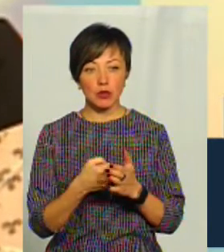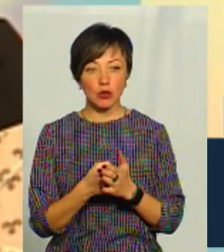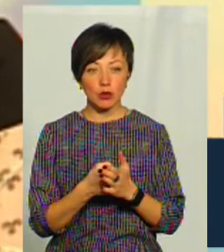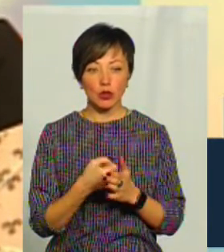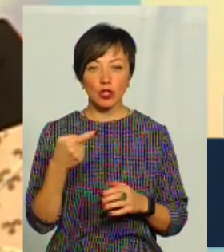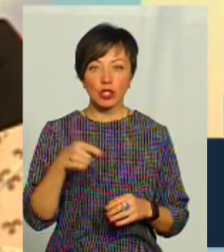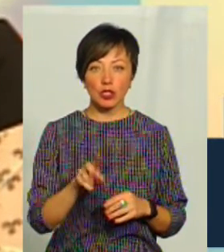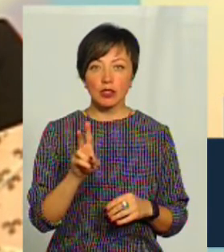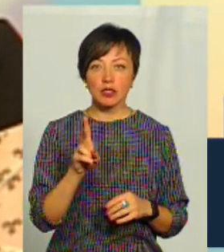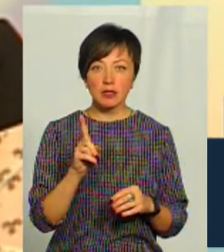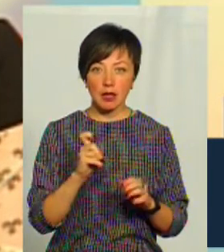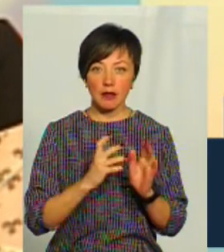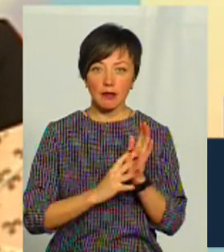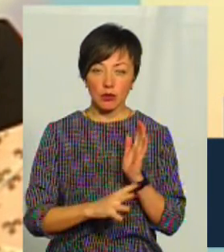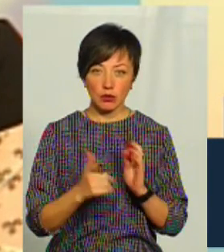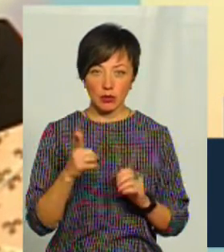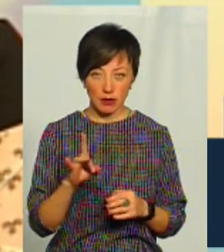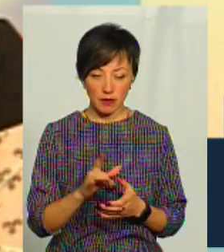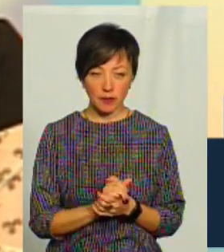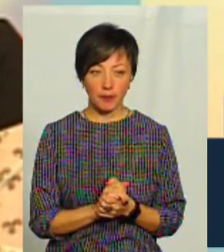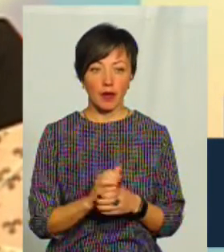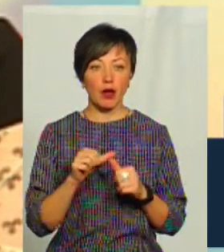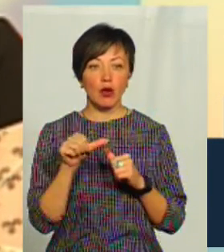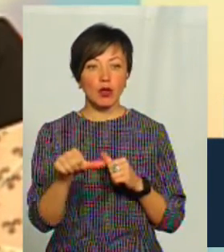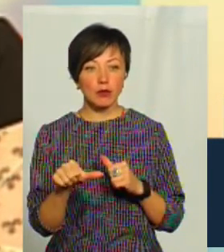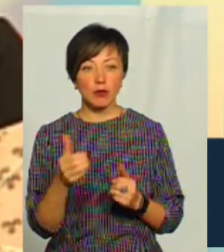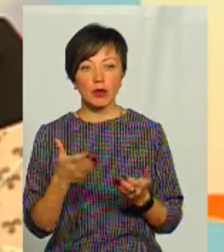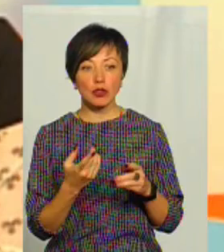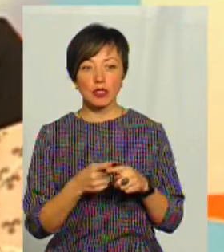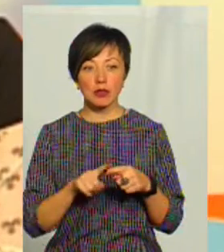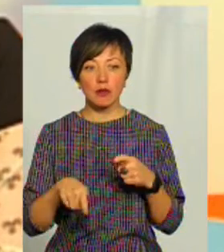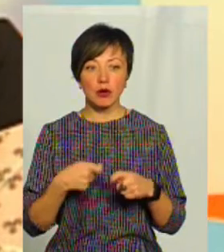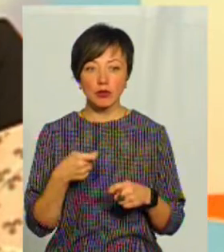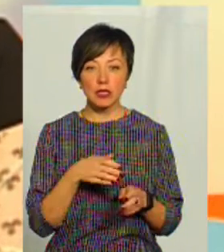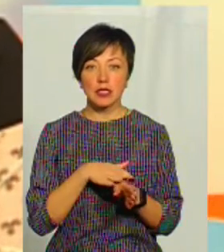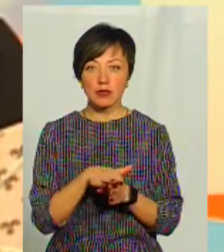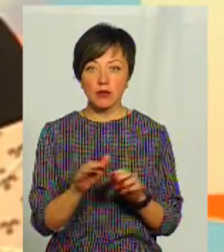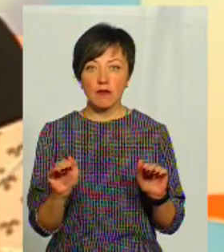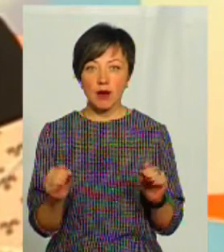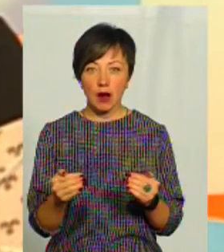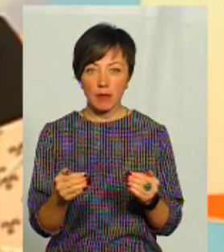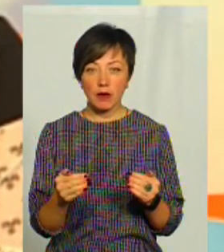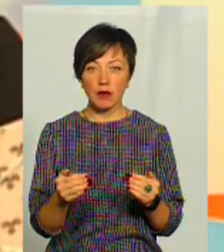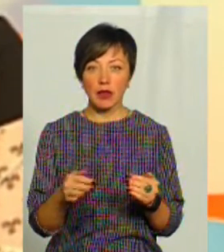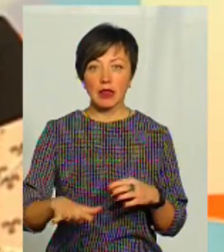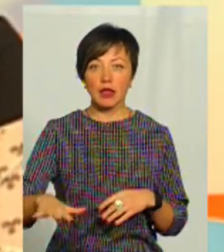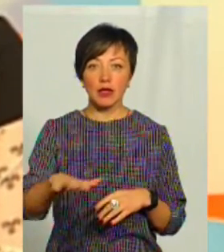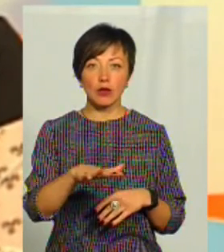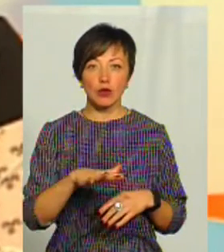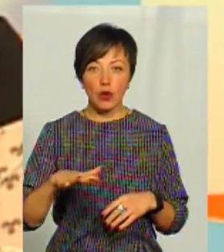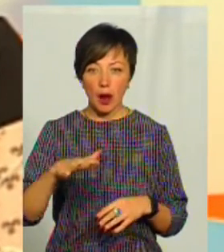до 1190 гривень. Окрім того, якщо ці правопорушення здійснюються в рамках і на